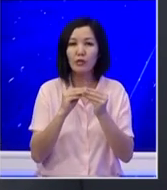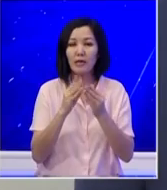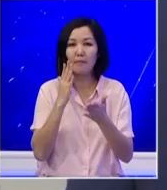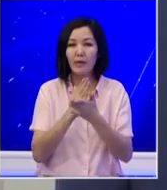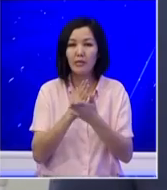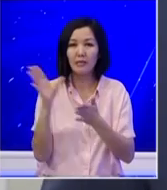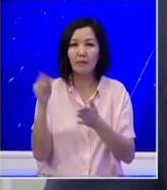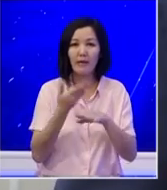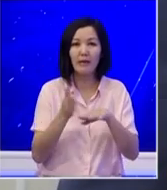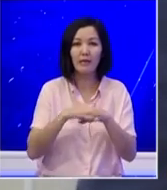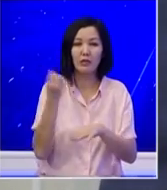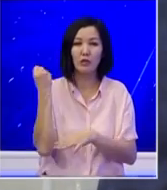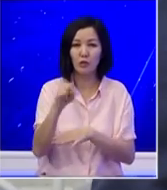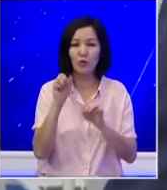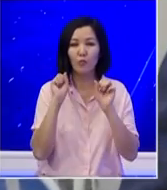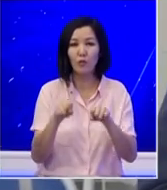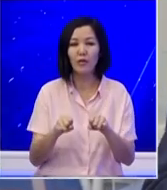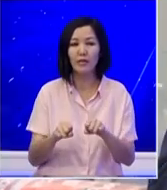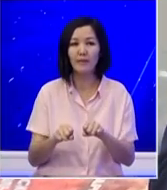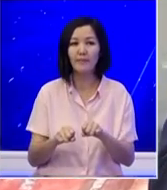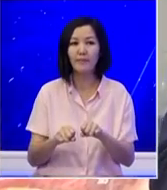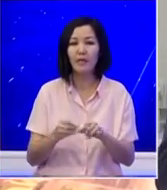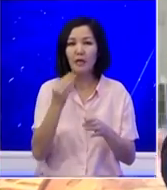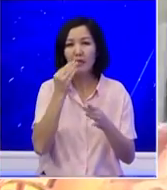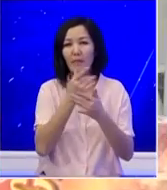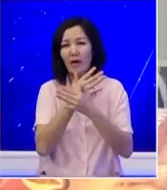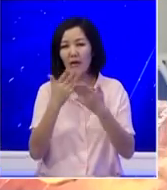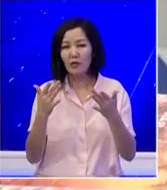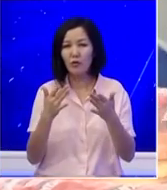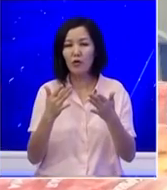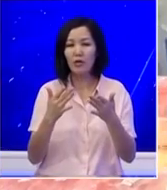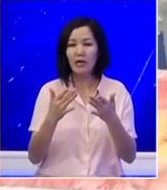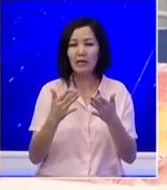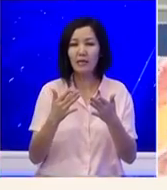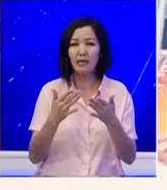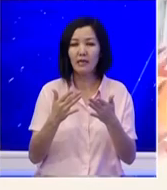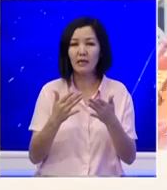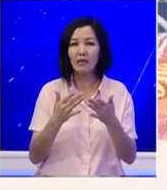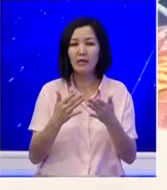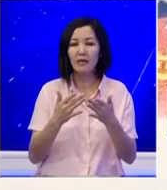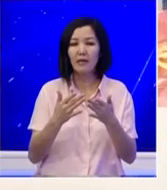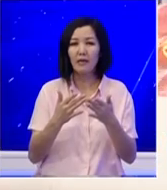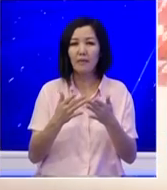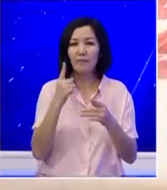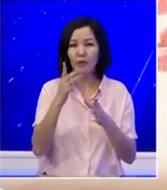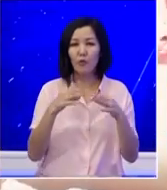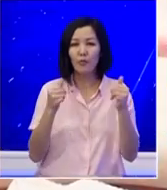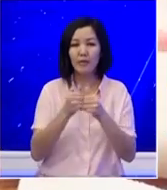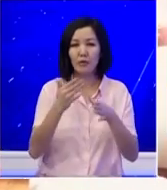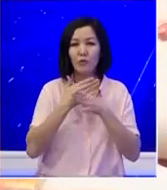үміттеміз. 50 килограмм ұн, 10 килограмм макарон, 25 килограмм күріш және 25 килограмм